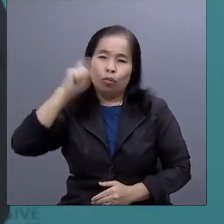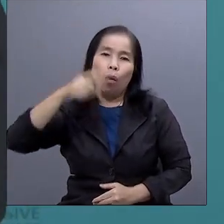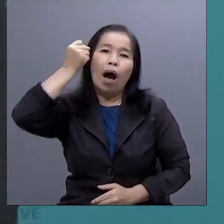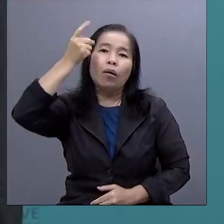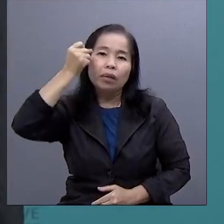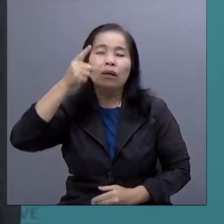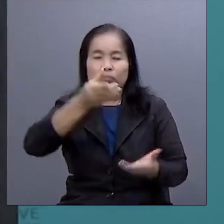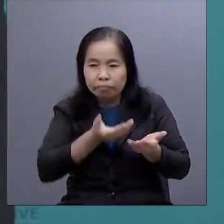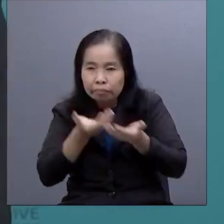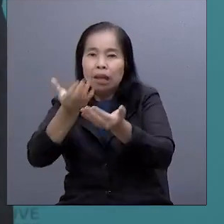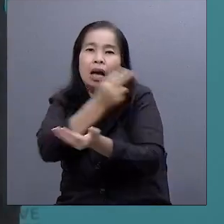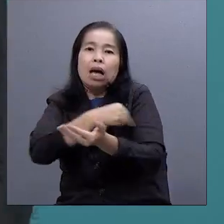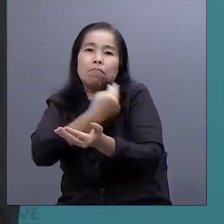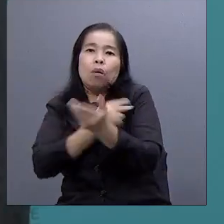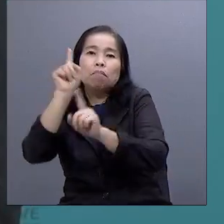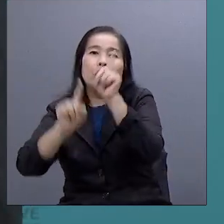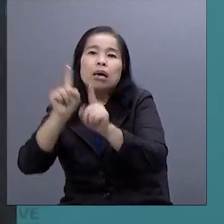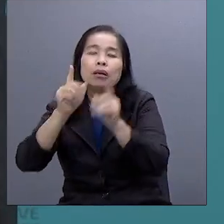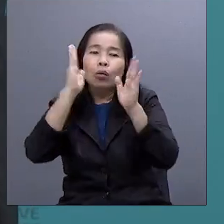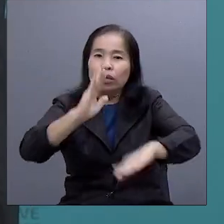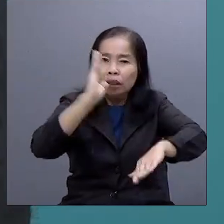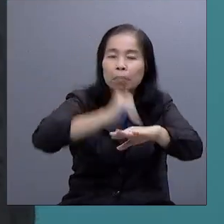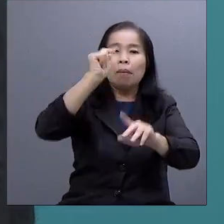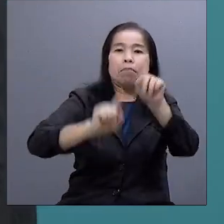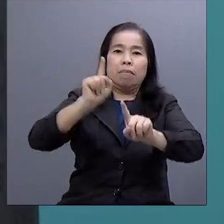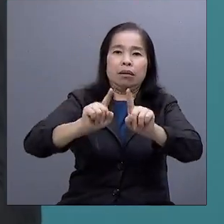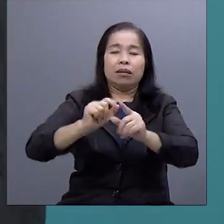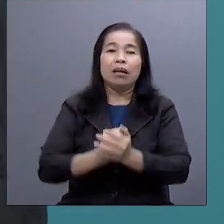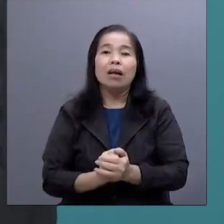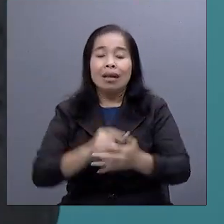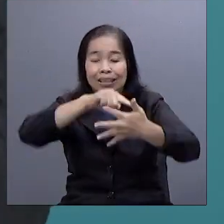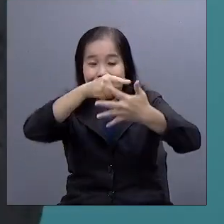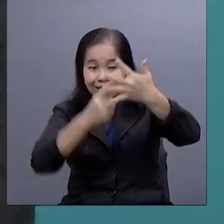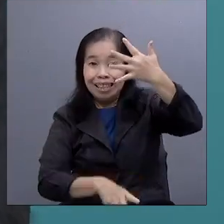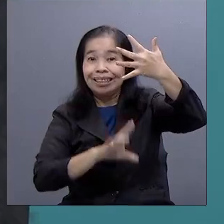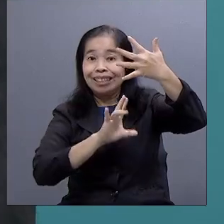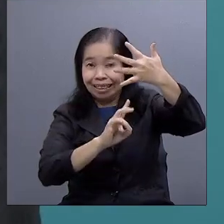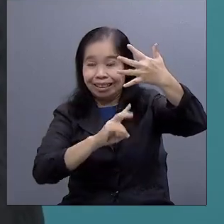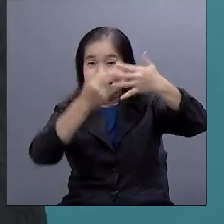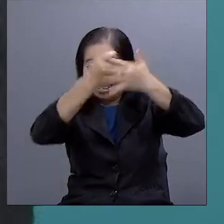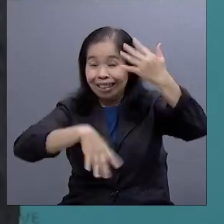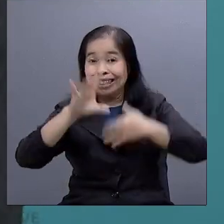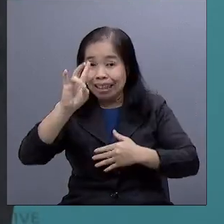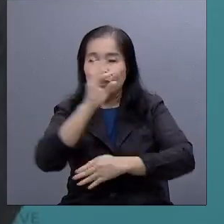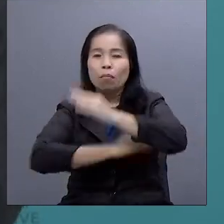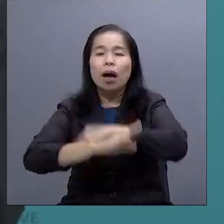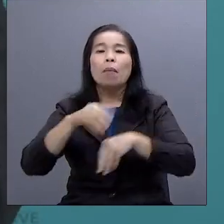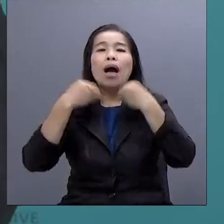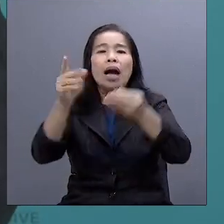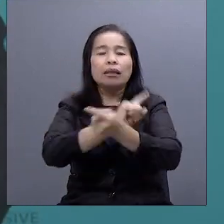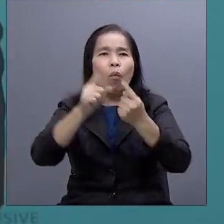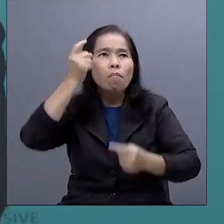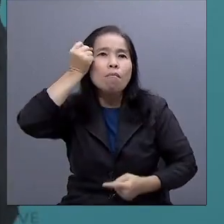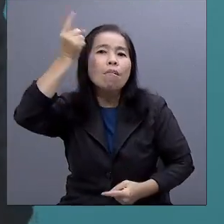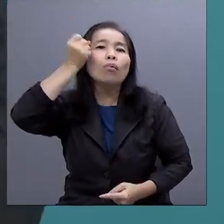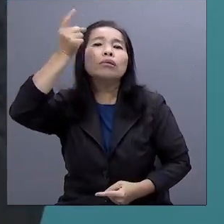the worldในกประเมินอีทีนึงเดยวนั้ 7 ประเภทความพิการคื 7 ปเภทที่เรากำลทำให้สงคมได้เทาใจทถูกตองมา